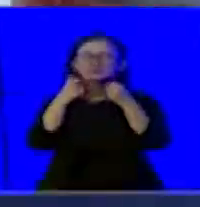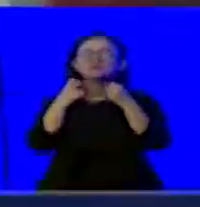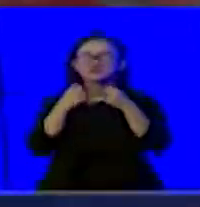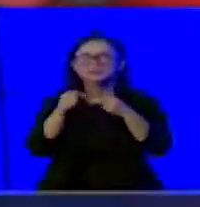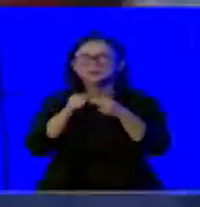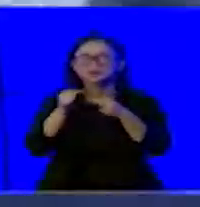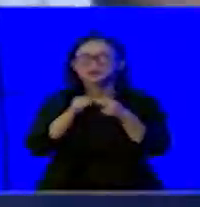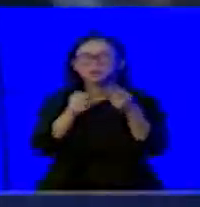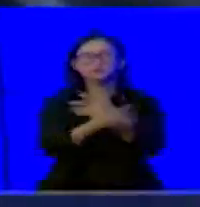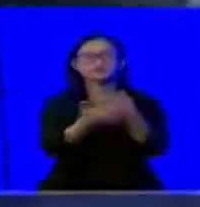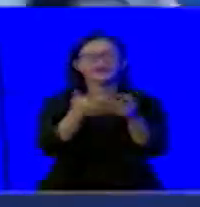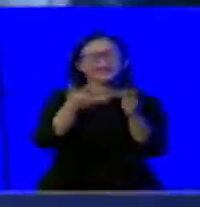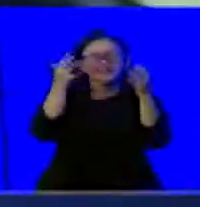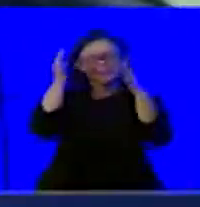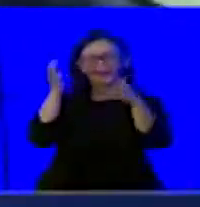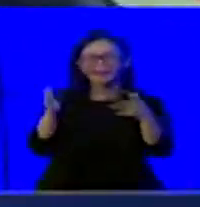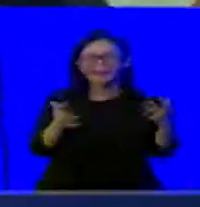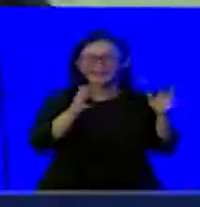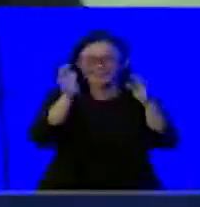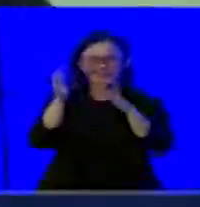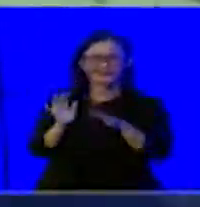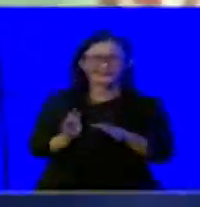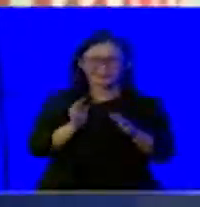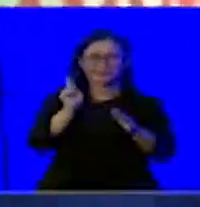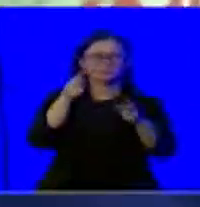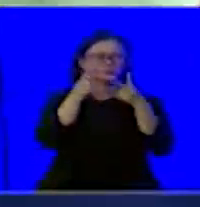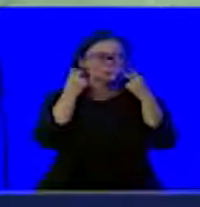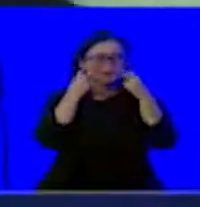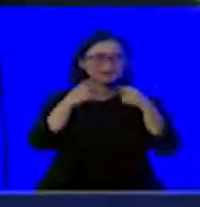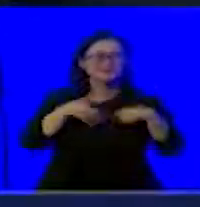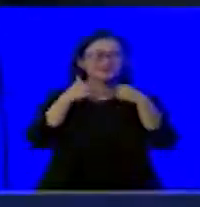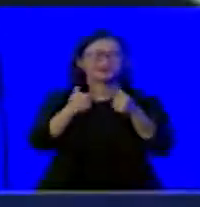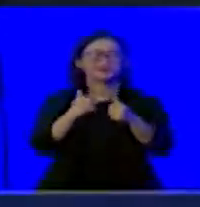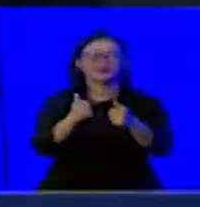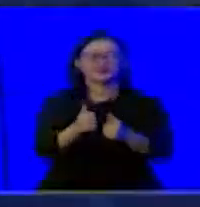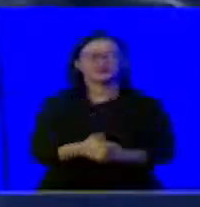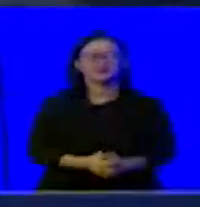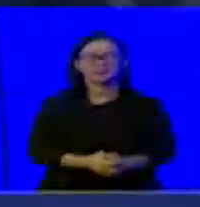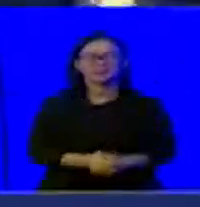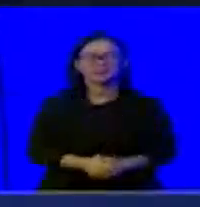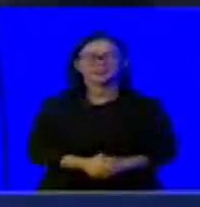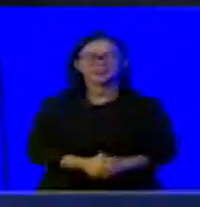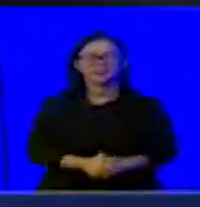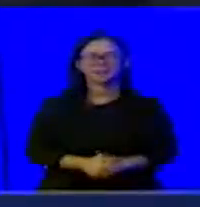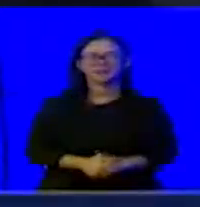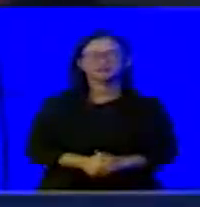Jumlah warga pun bersorak gembira menyambut kucing yang selamat. Alhamdulillah, abangnya